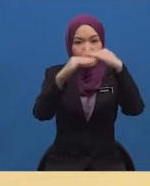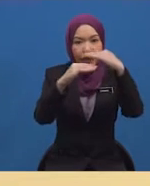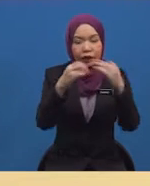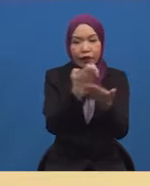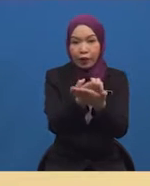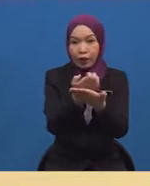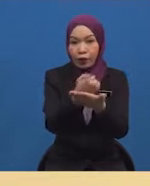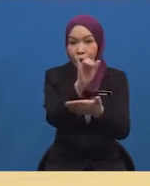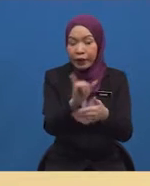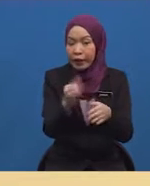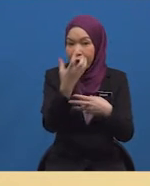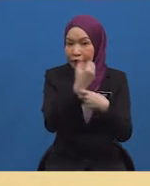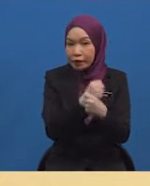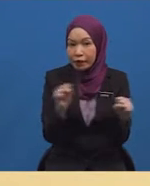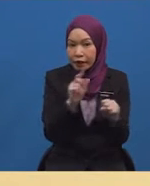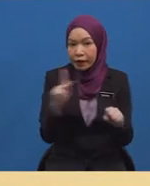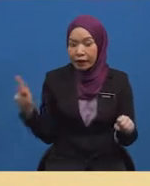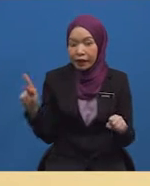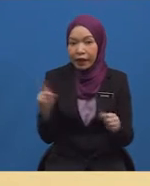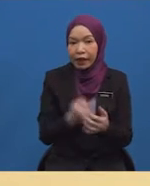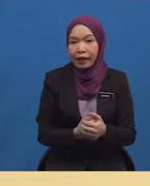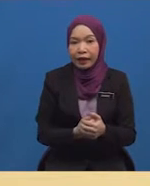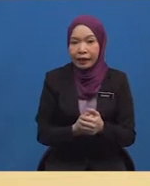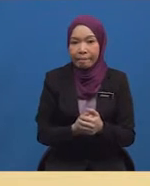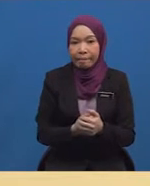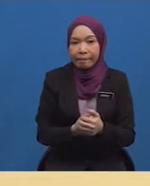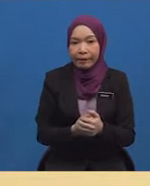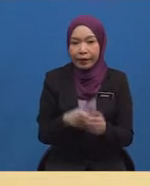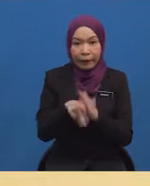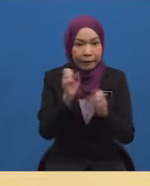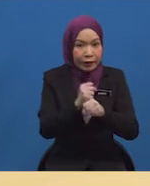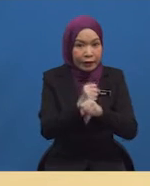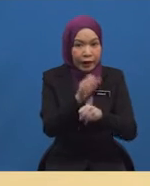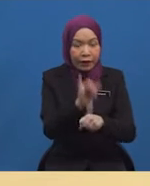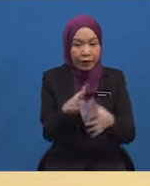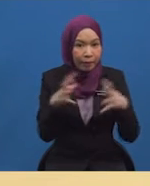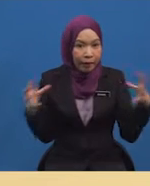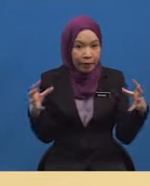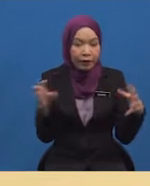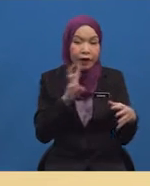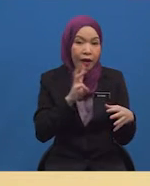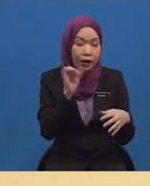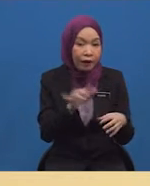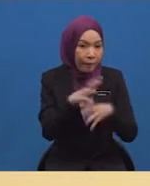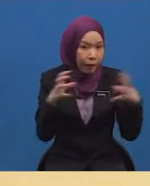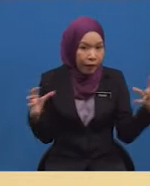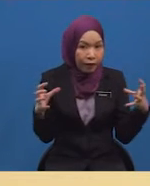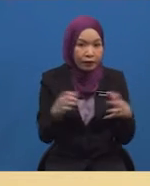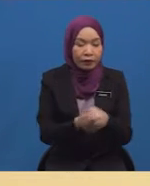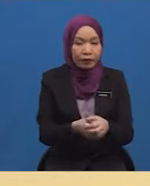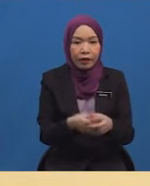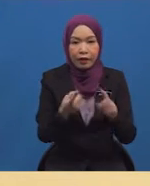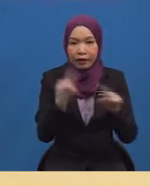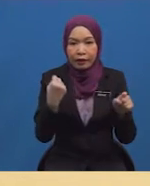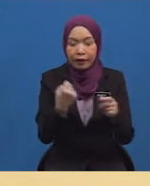ekonomi yang menyediakan peluang pekerjaan yang banyak. Bekalan air yang banyak dari sungai yang